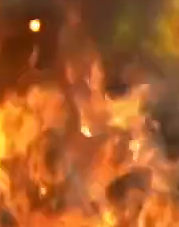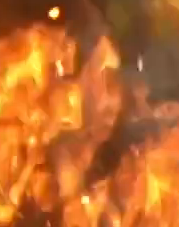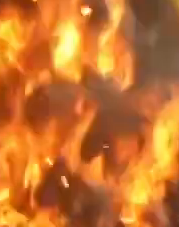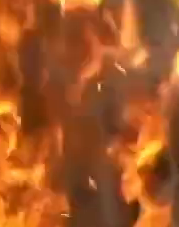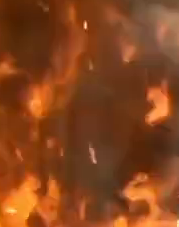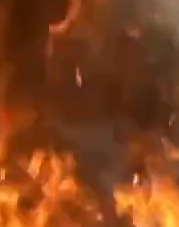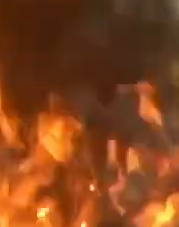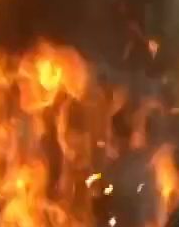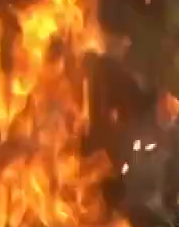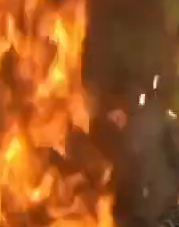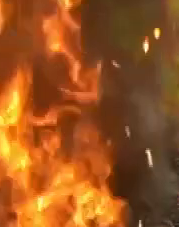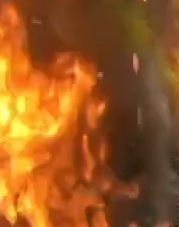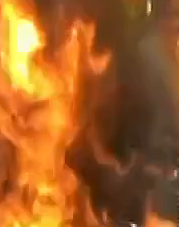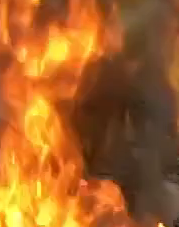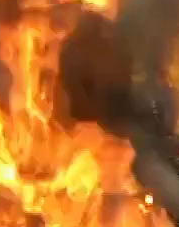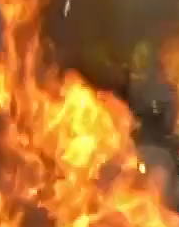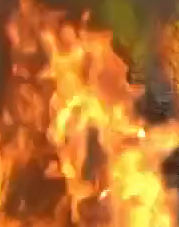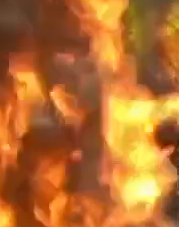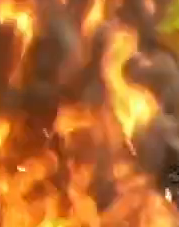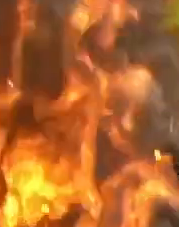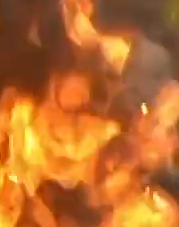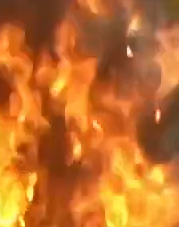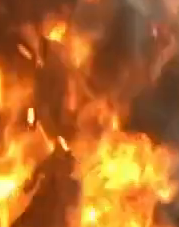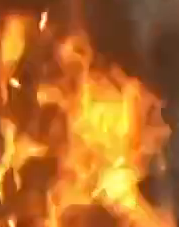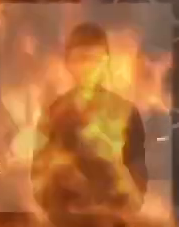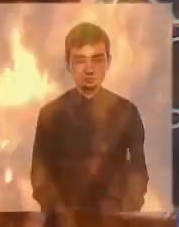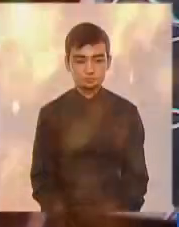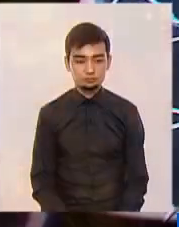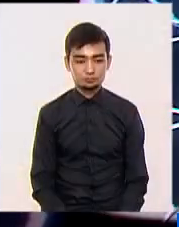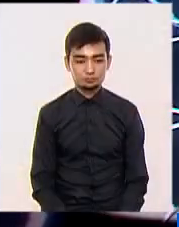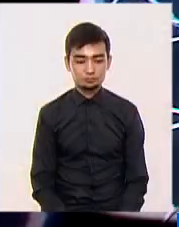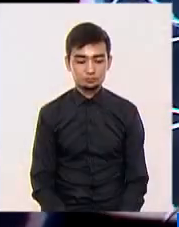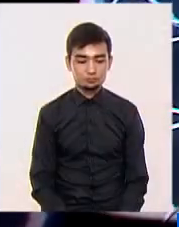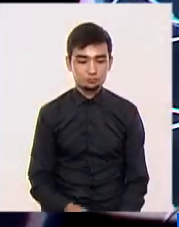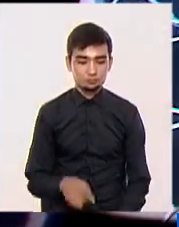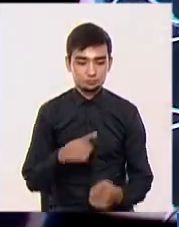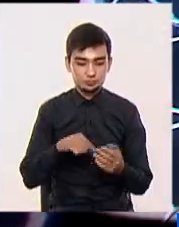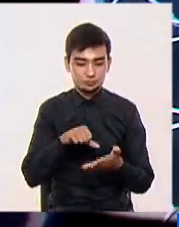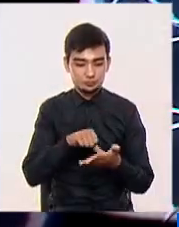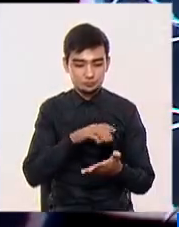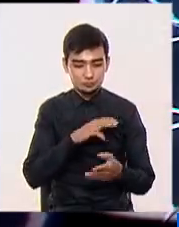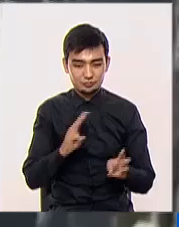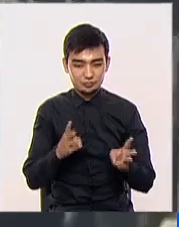смогла. Огнеборцы на склон поднимались пешком. Наш корреспондент Адина Смагулова тоже приняла участие в этой операции.